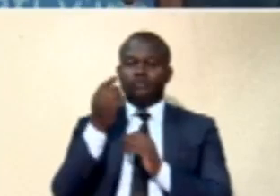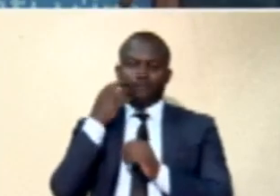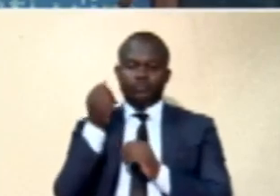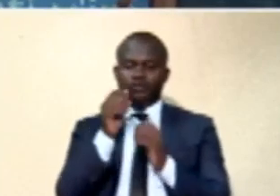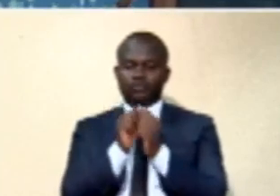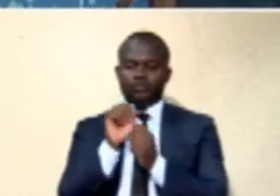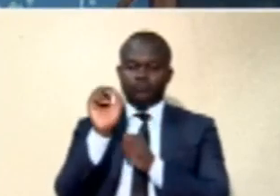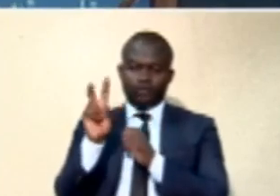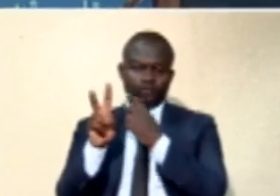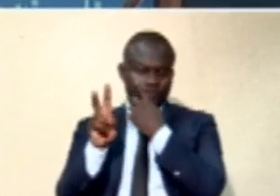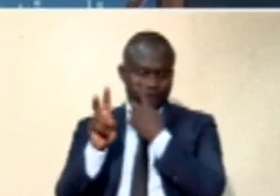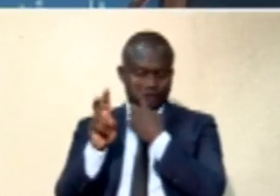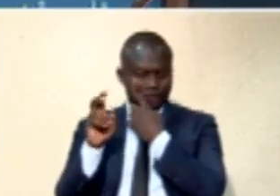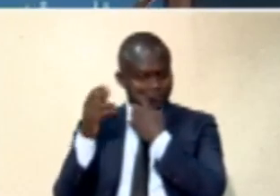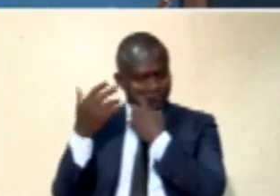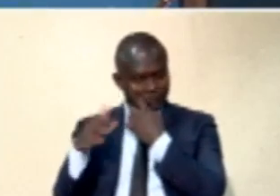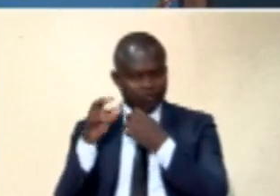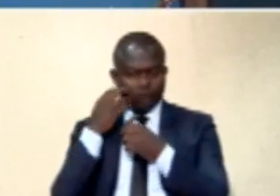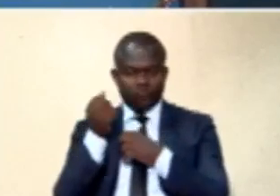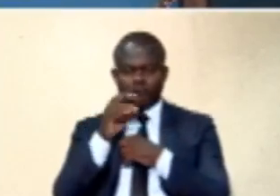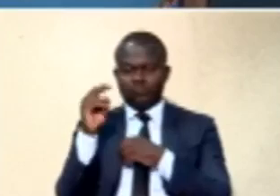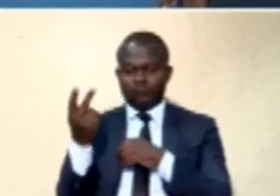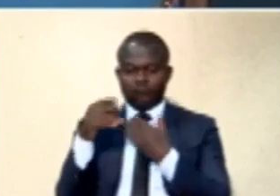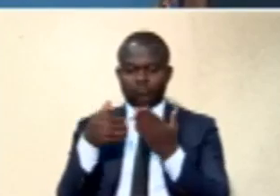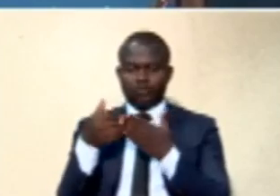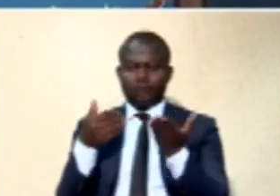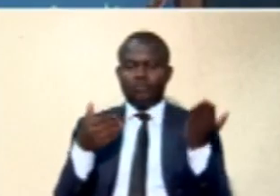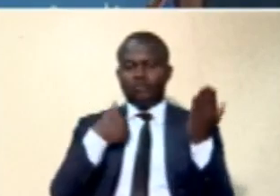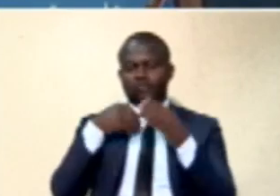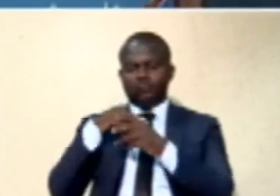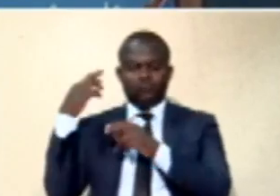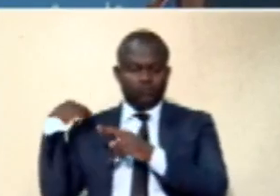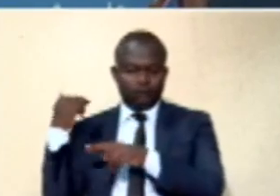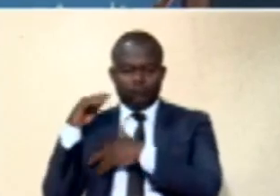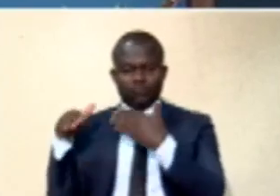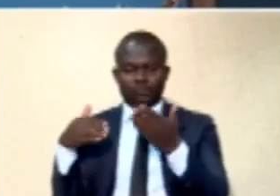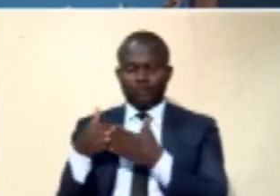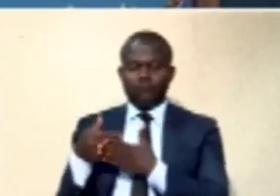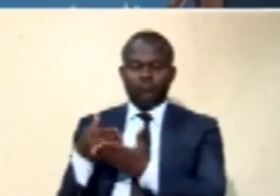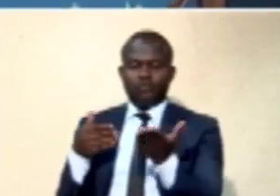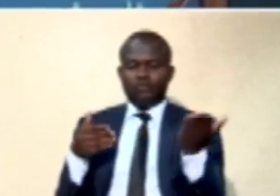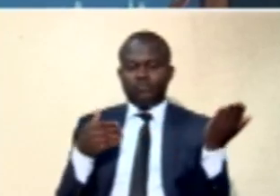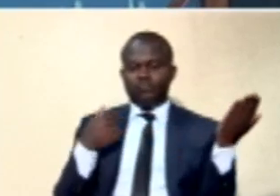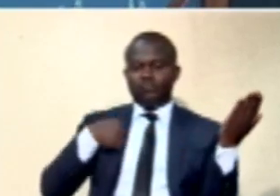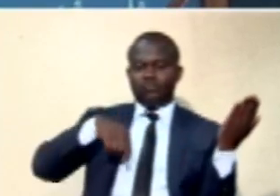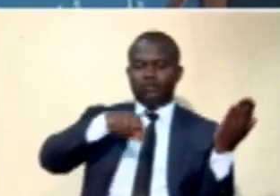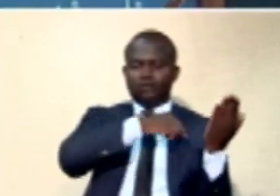12, hashize amezi abiri. RSSB ifite mu nshingano ari itanga